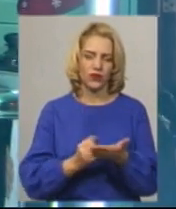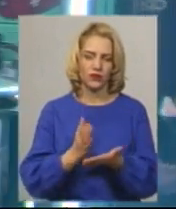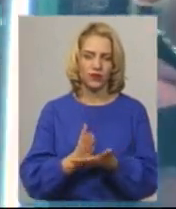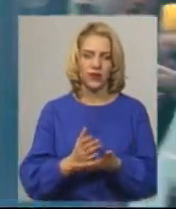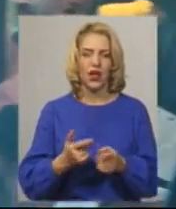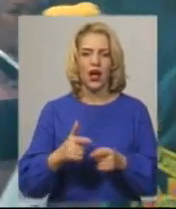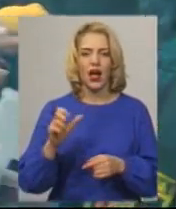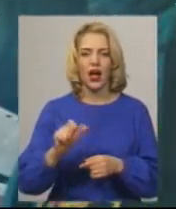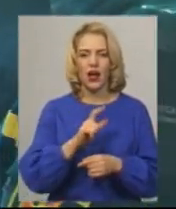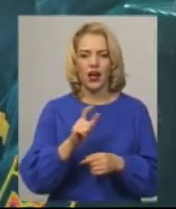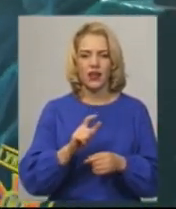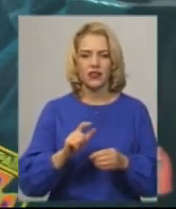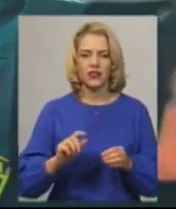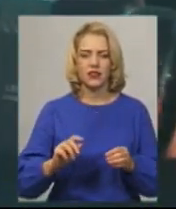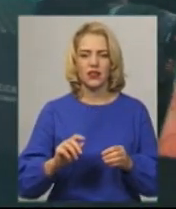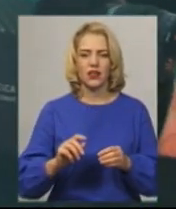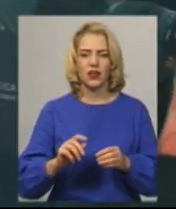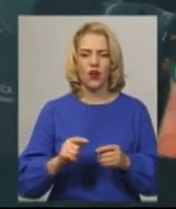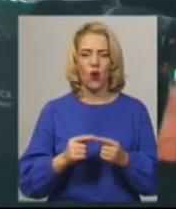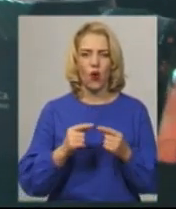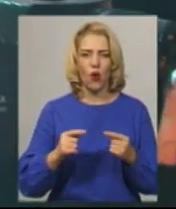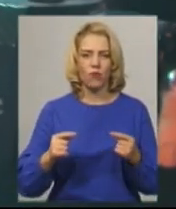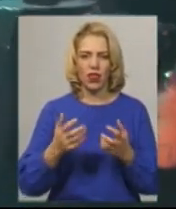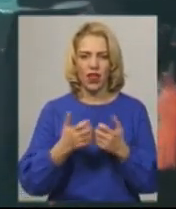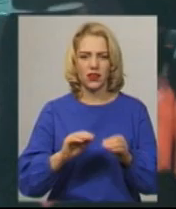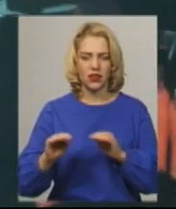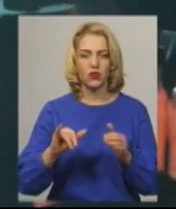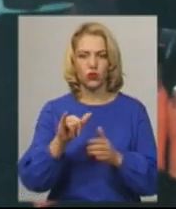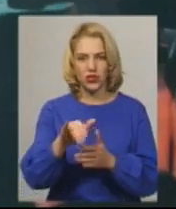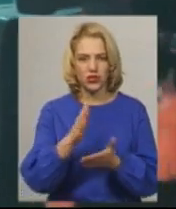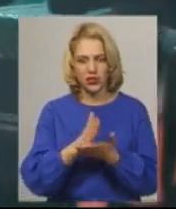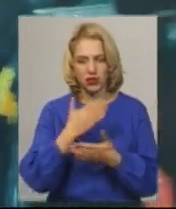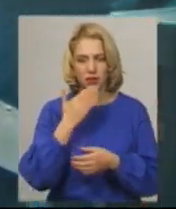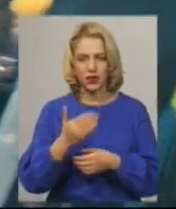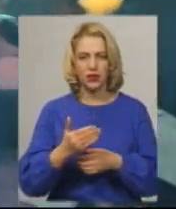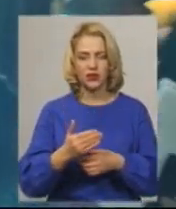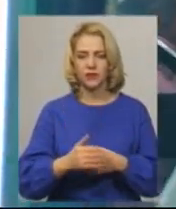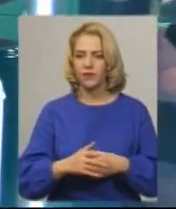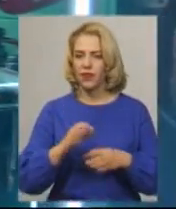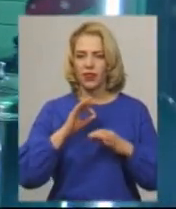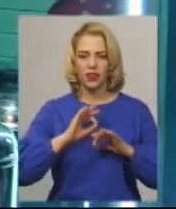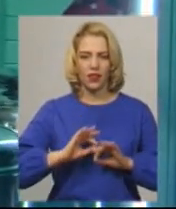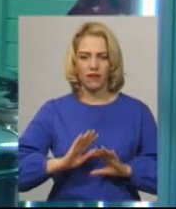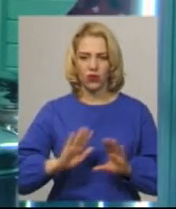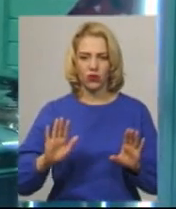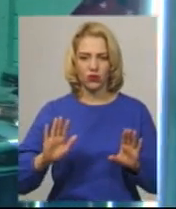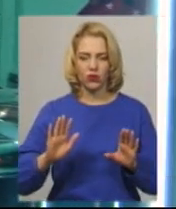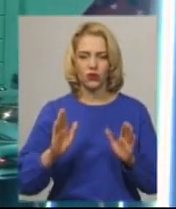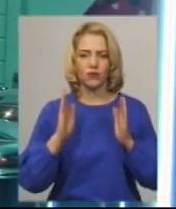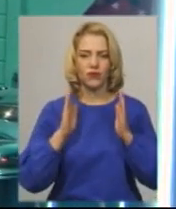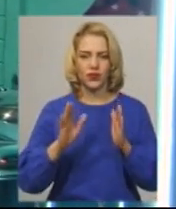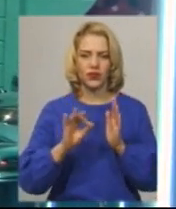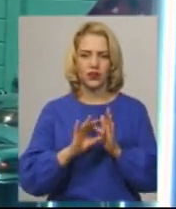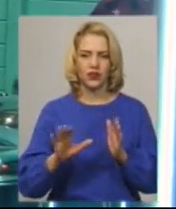газове обладнання у вас є? Ні. По-перше, газове обладнання не використовуємо, обладнання тільки